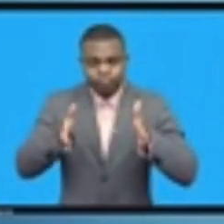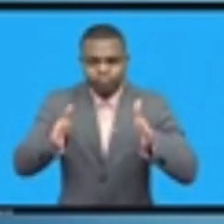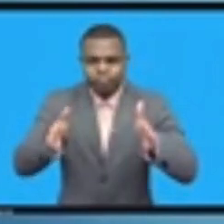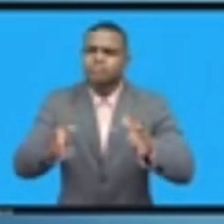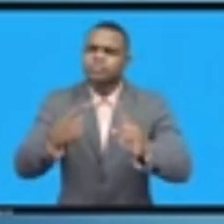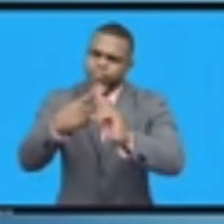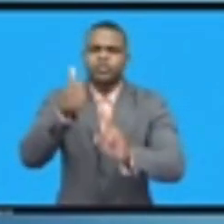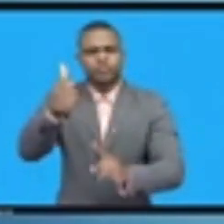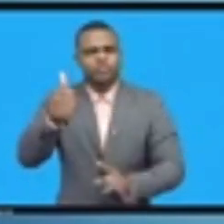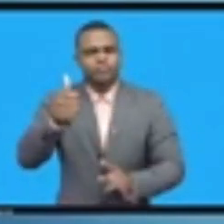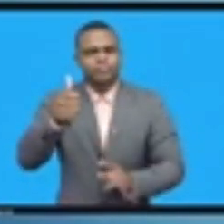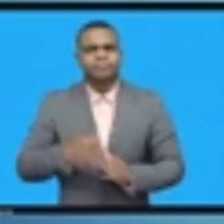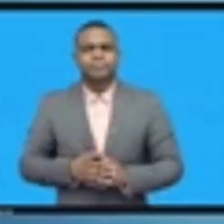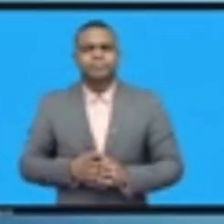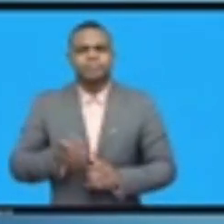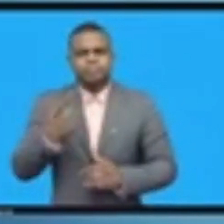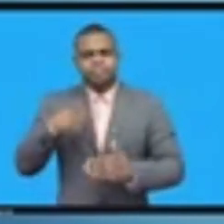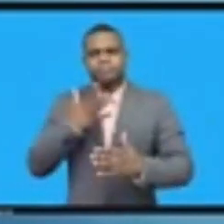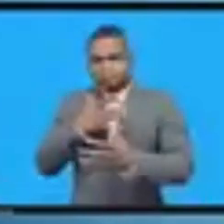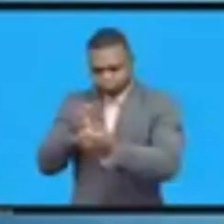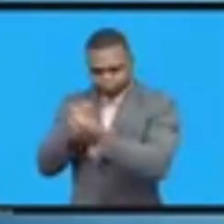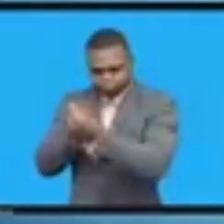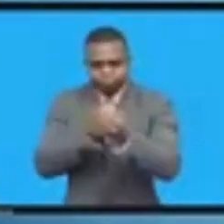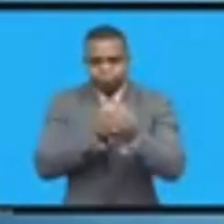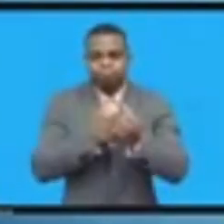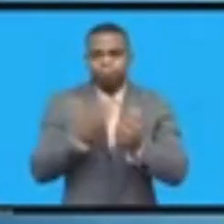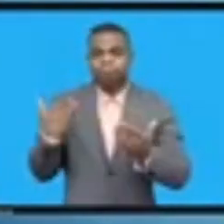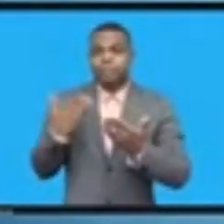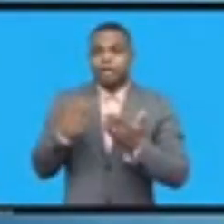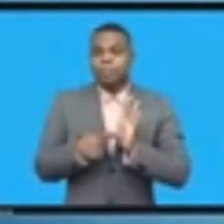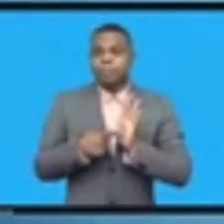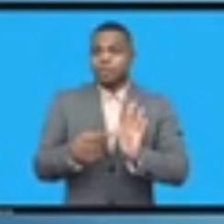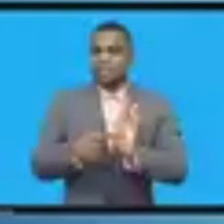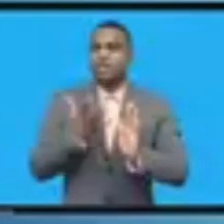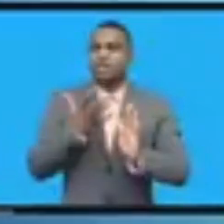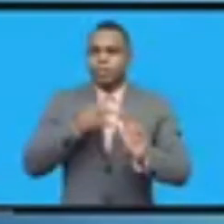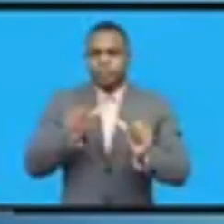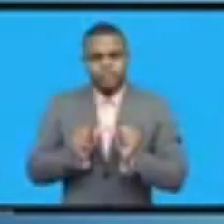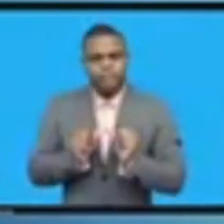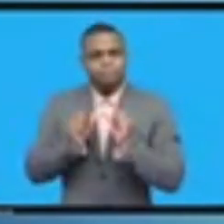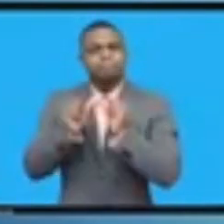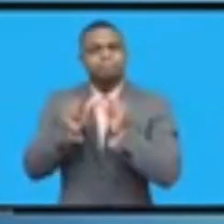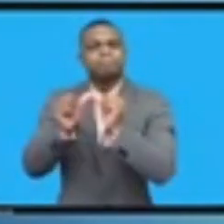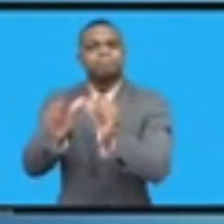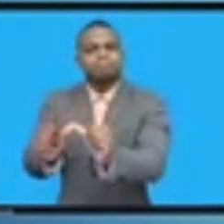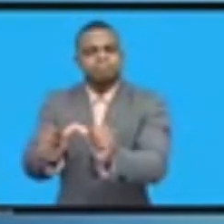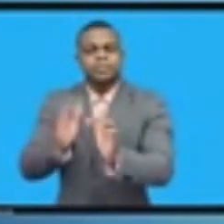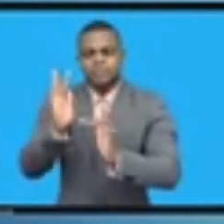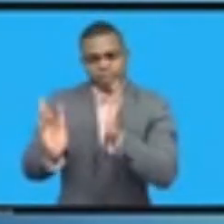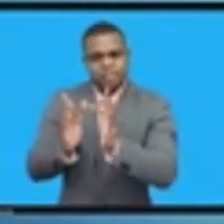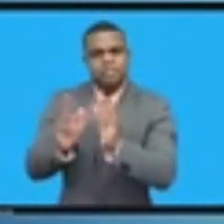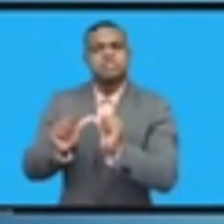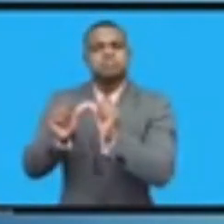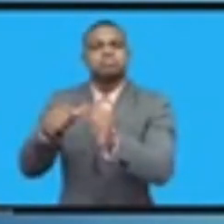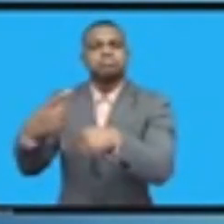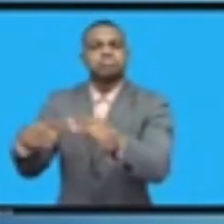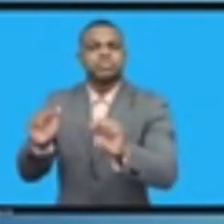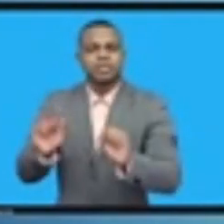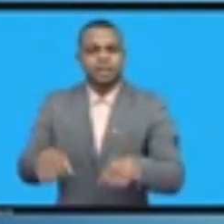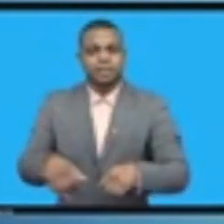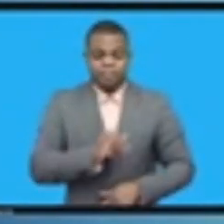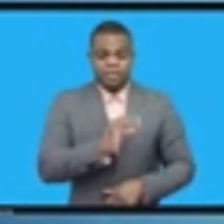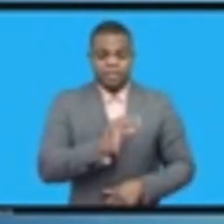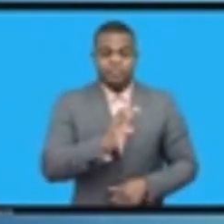和互操作的互联网，来自 ITU 等等其他的同事，他们都一样来自技术群